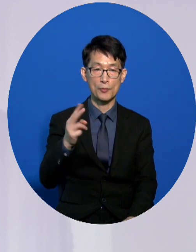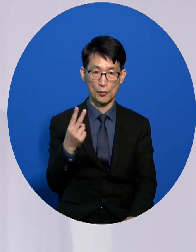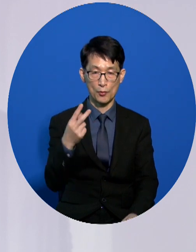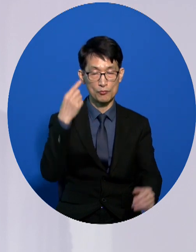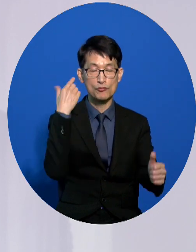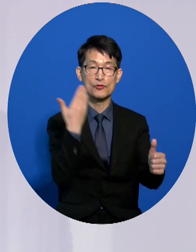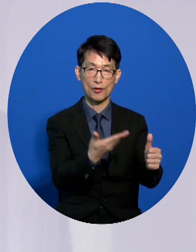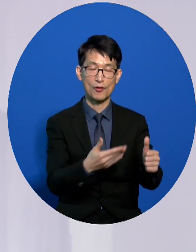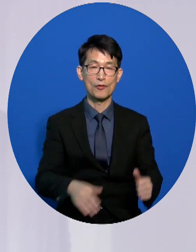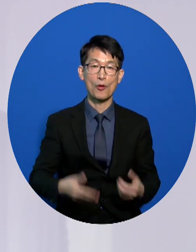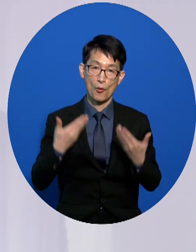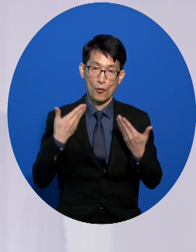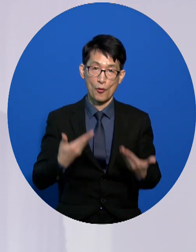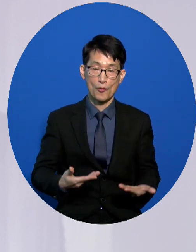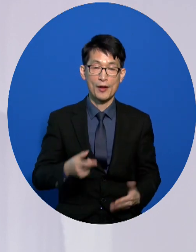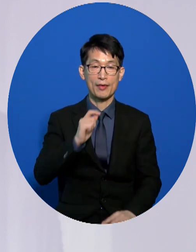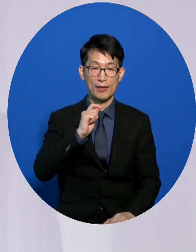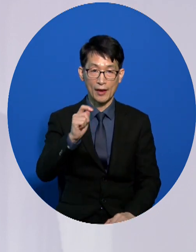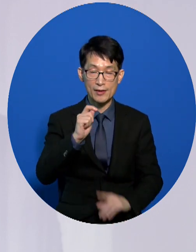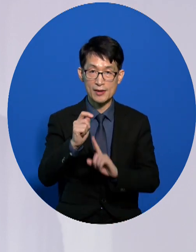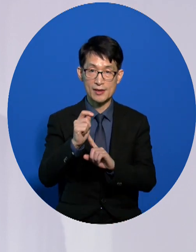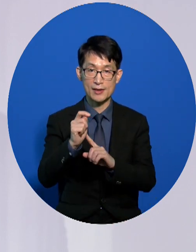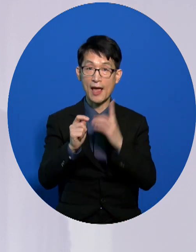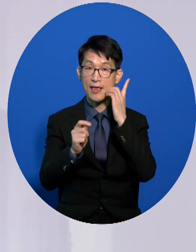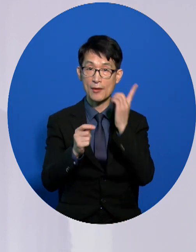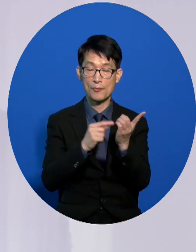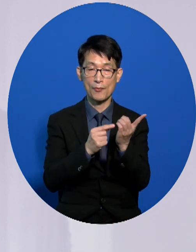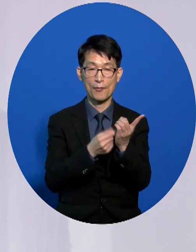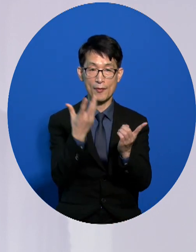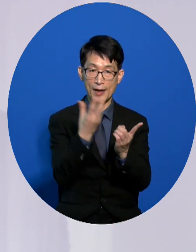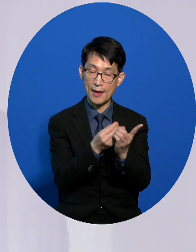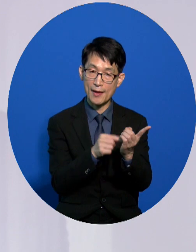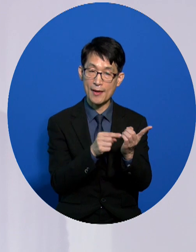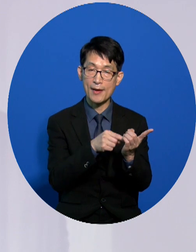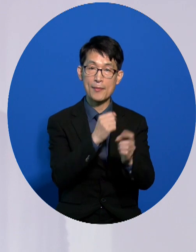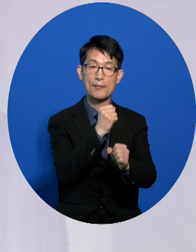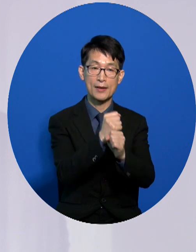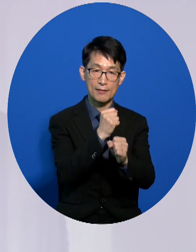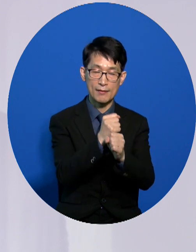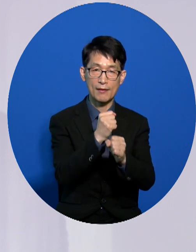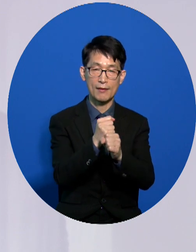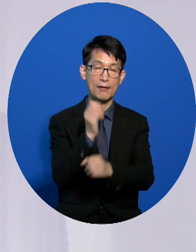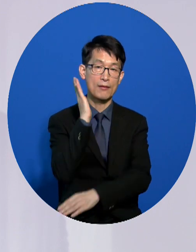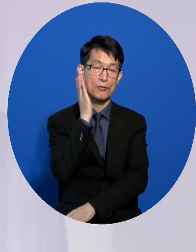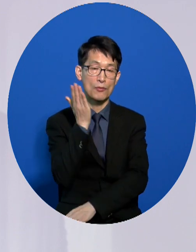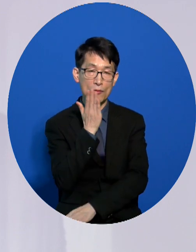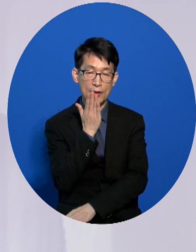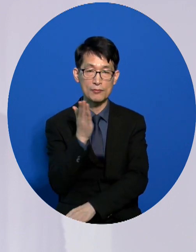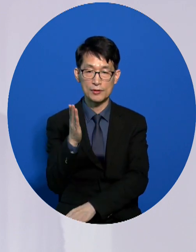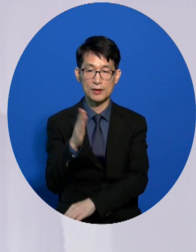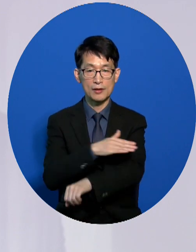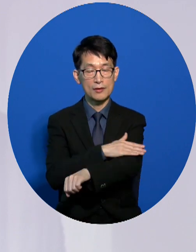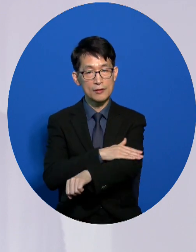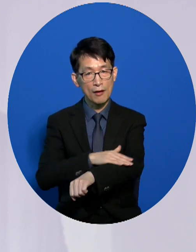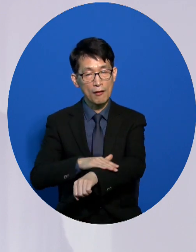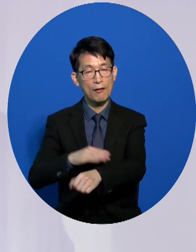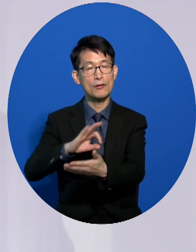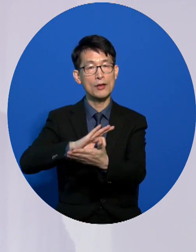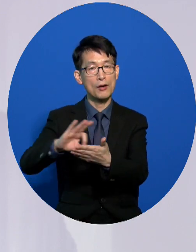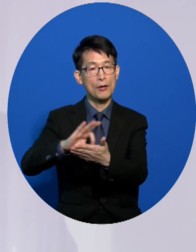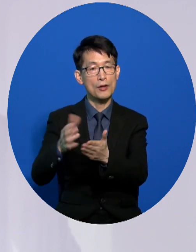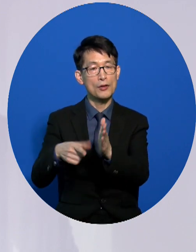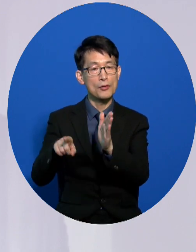Song Min-pyo. Now, when you were planning and operating the 고요한 taxi app, what was the first thing you considered in terms